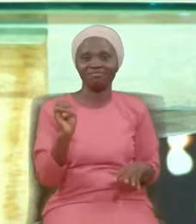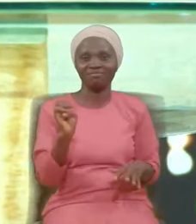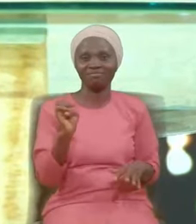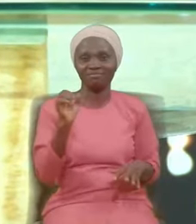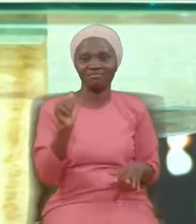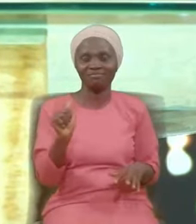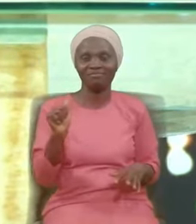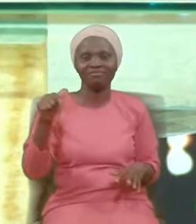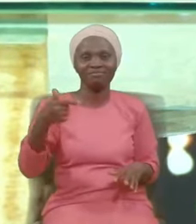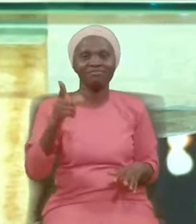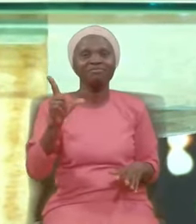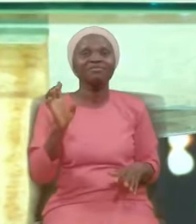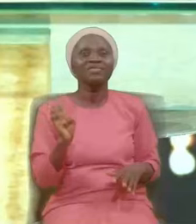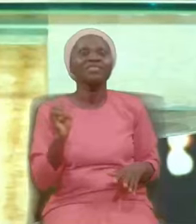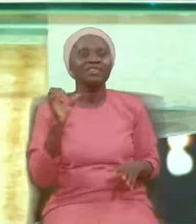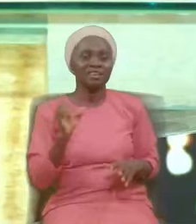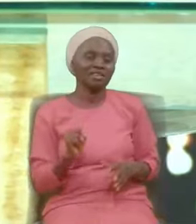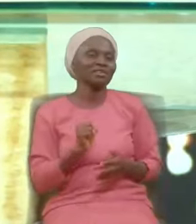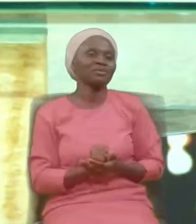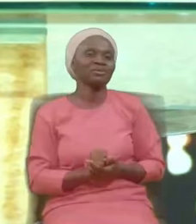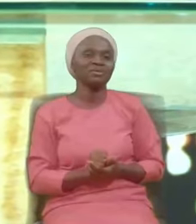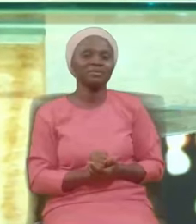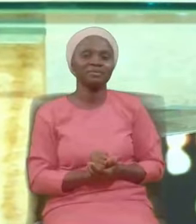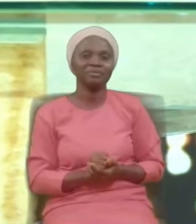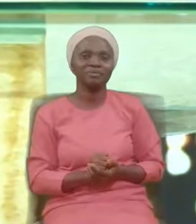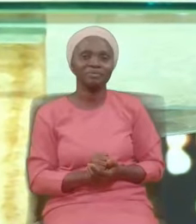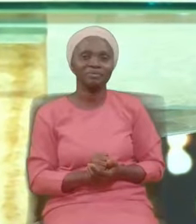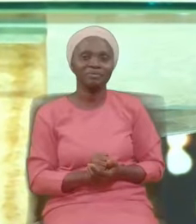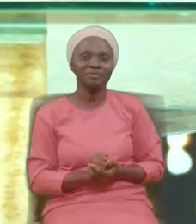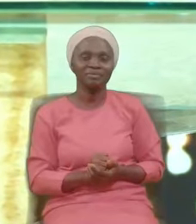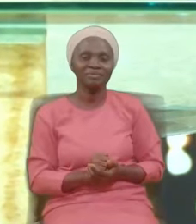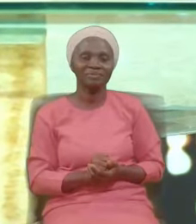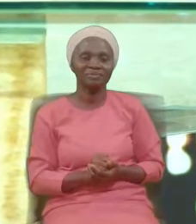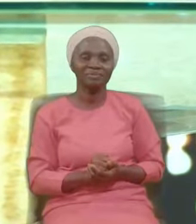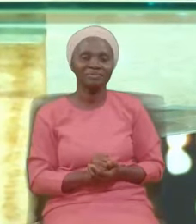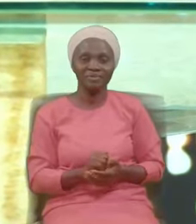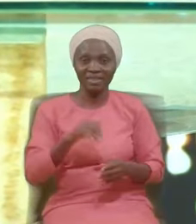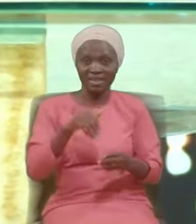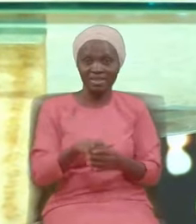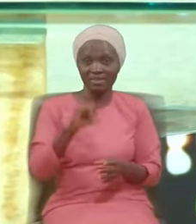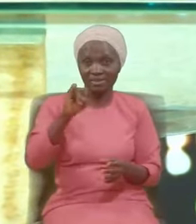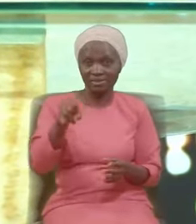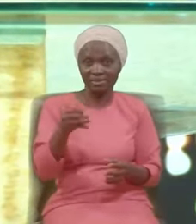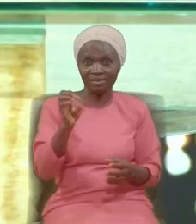Vous serez rajeunis comme un aigle. Nous allons à